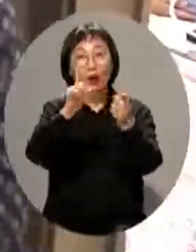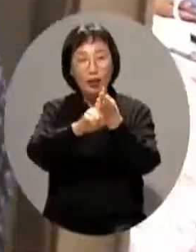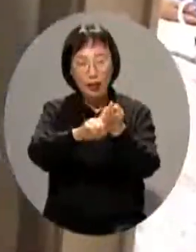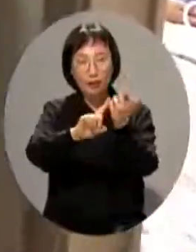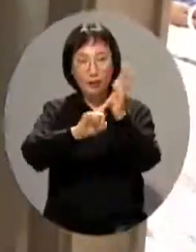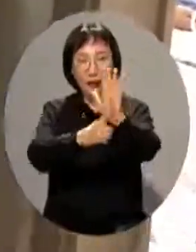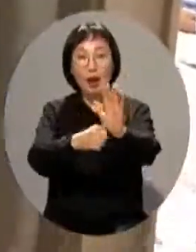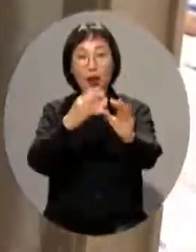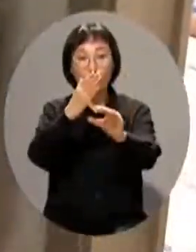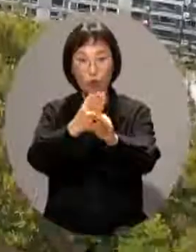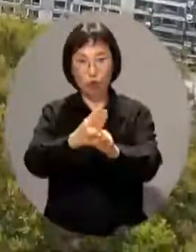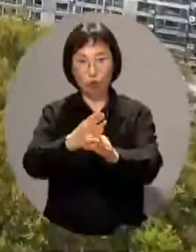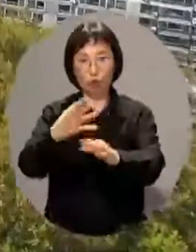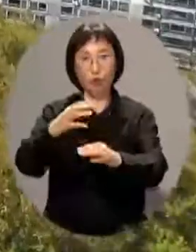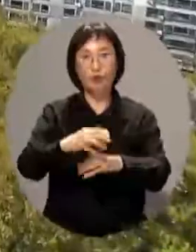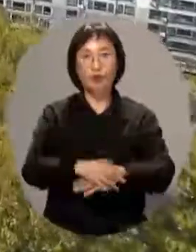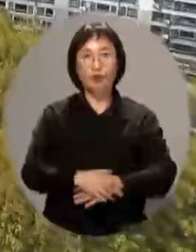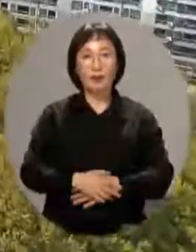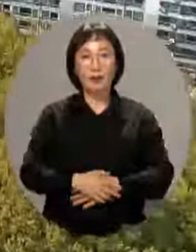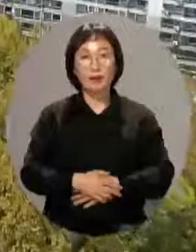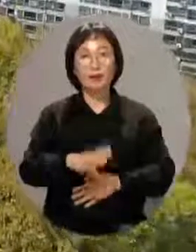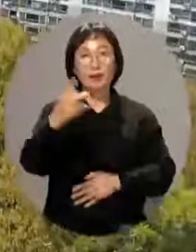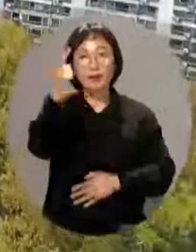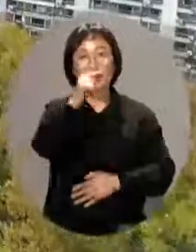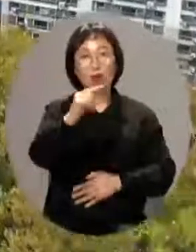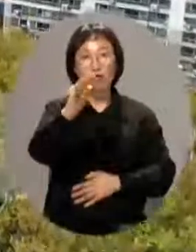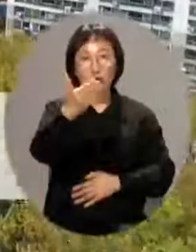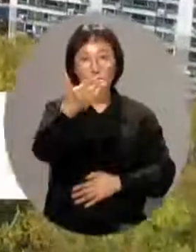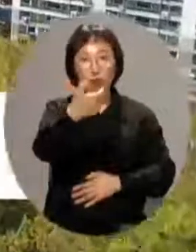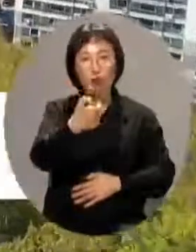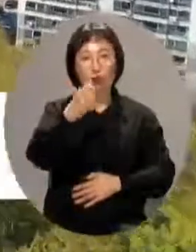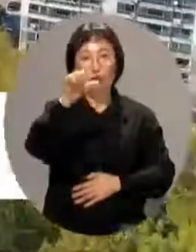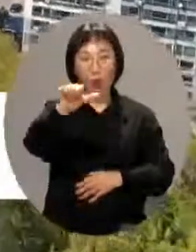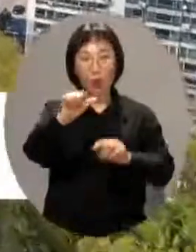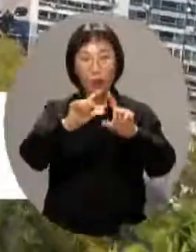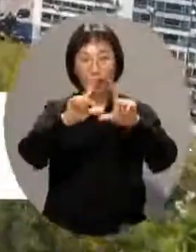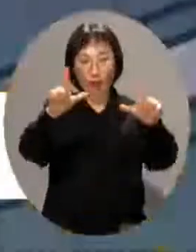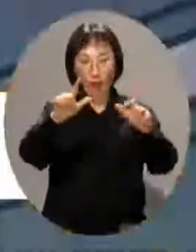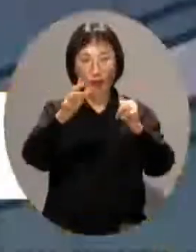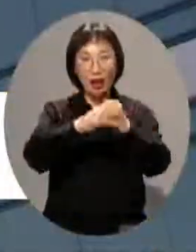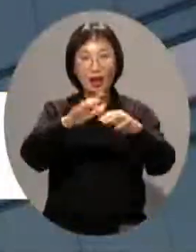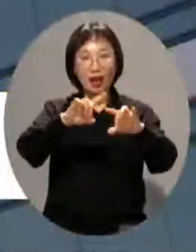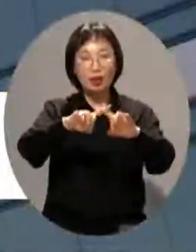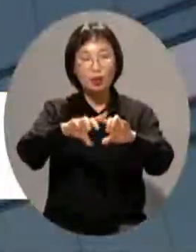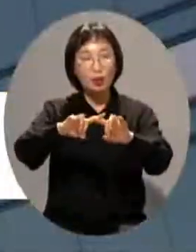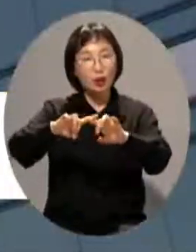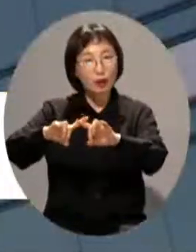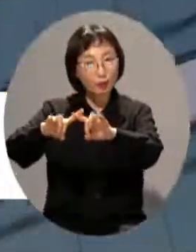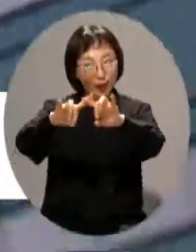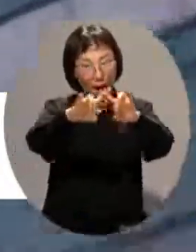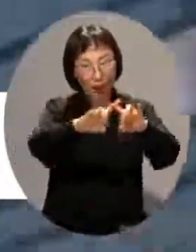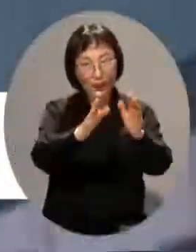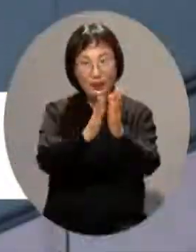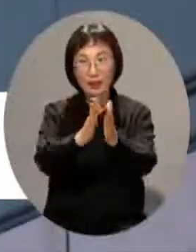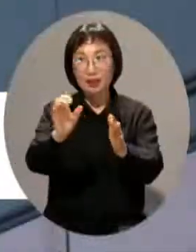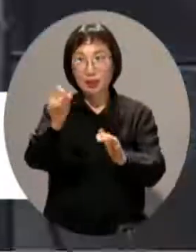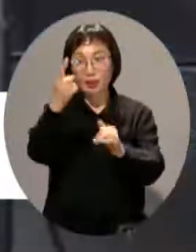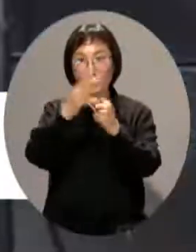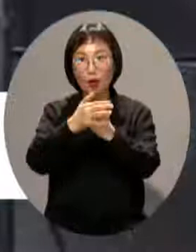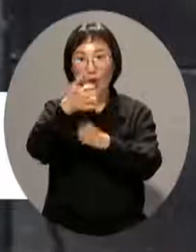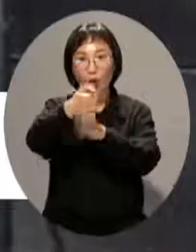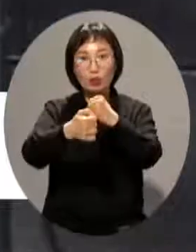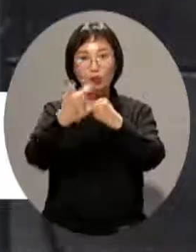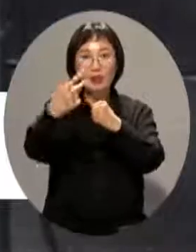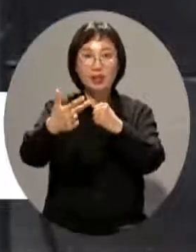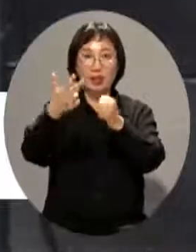왔습니다 1965년 호출부호 hcl x 로 라디오 전파를 쏘아 올린 이래 57년 동안